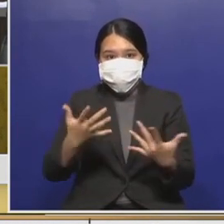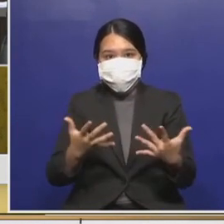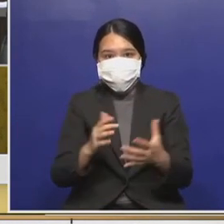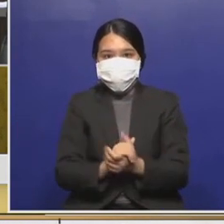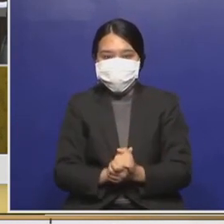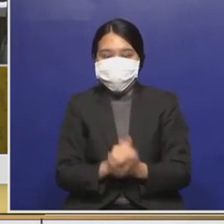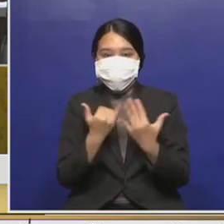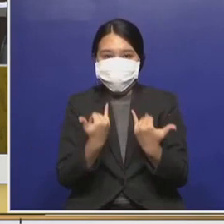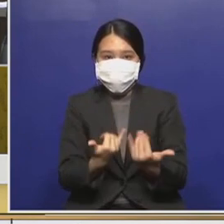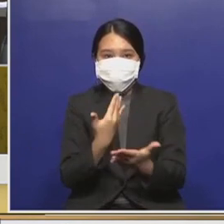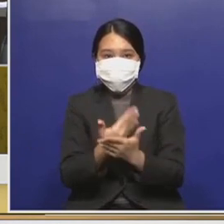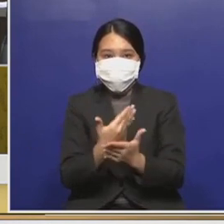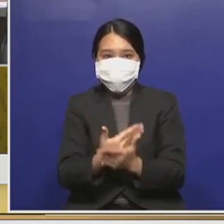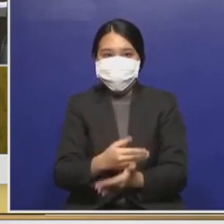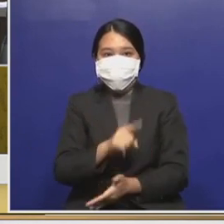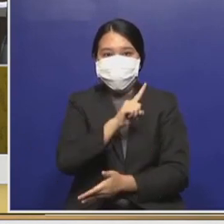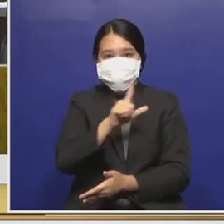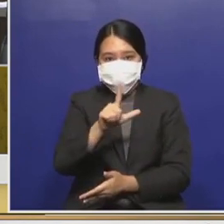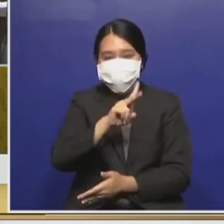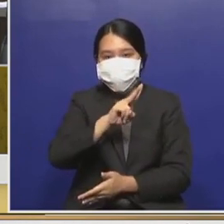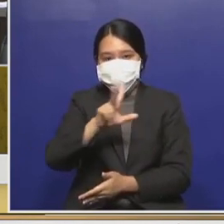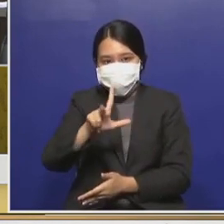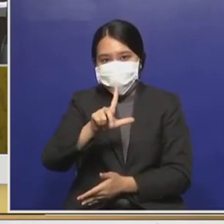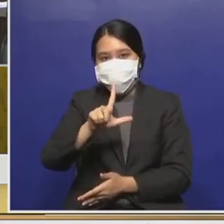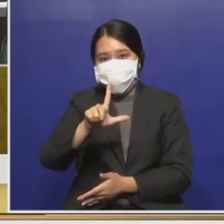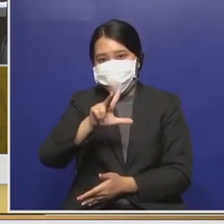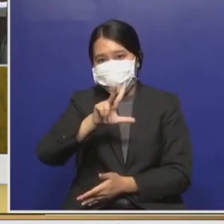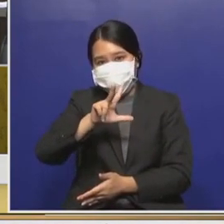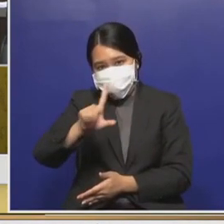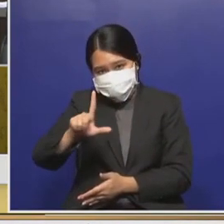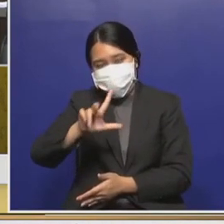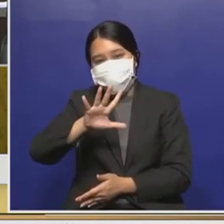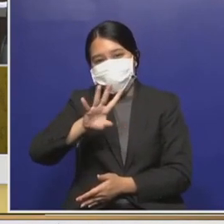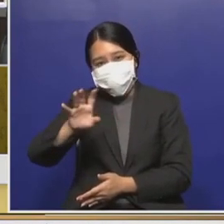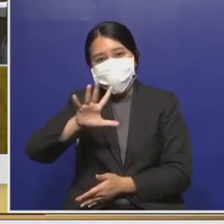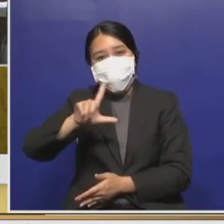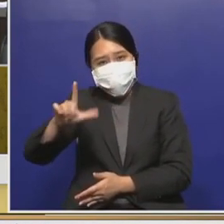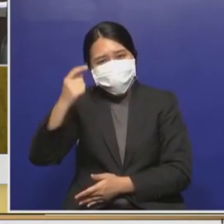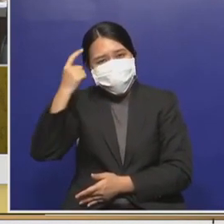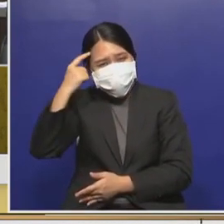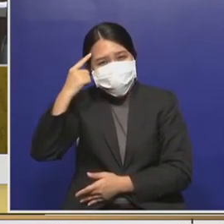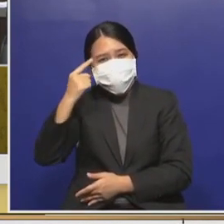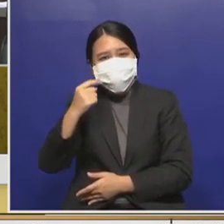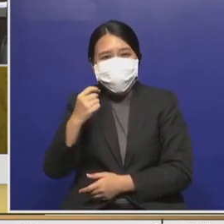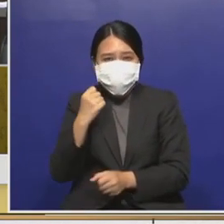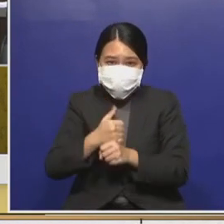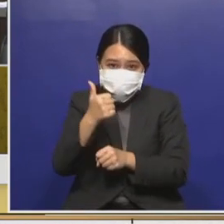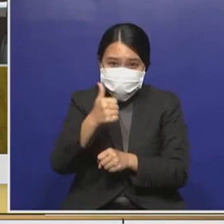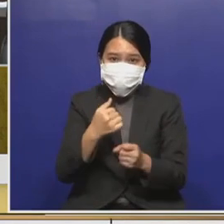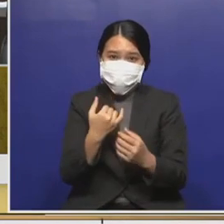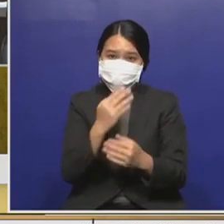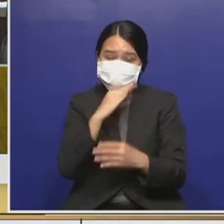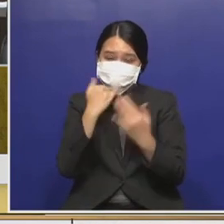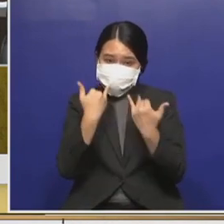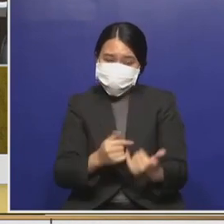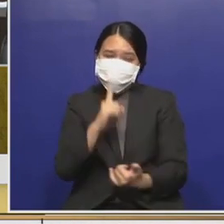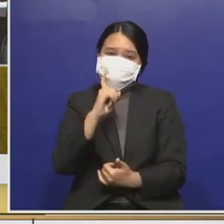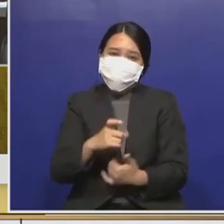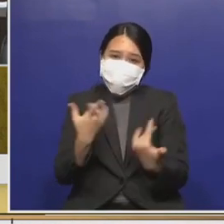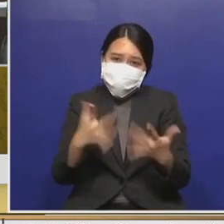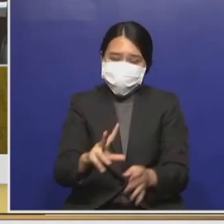มวงเงิน 1 ลาน 2 ล้ 3 ล้ 4 ล้าน 5 ล้านเขาจะมโอกาสlaughterวันนี้เขาตายแล้วเขาไป NPLแล้ว